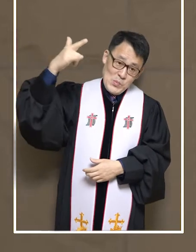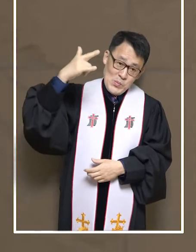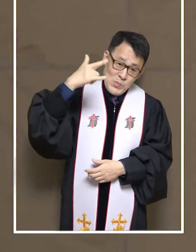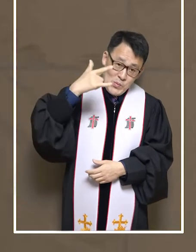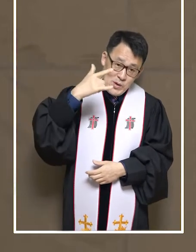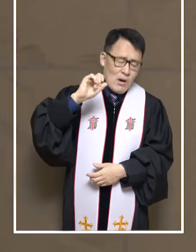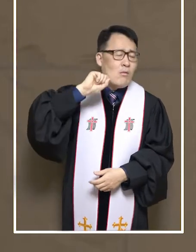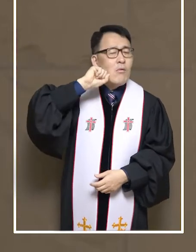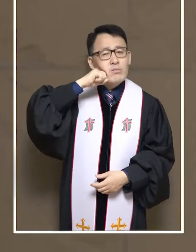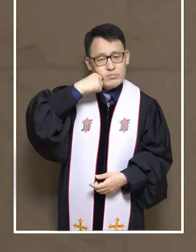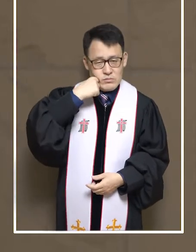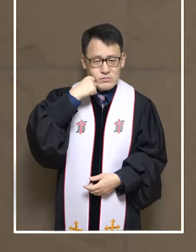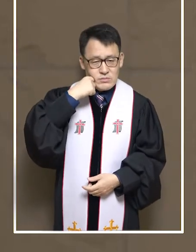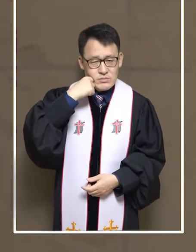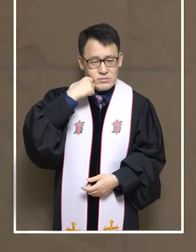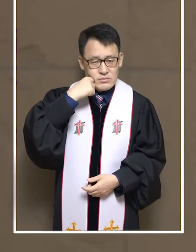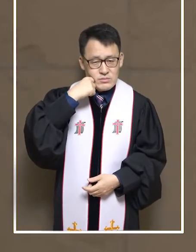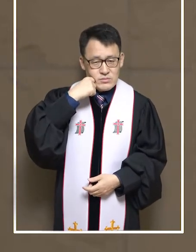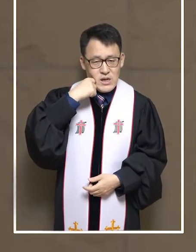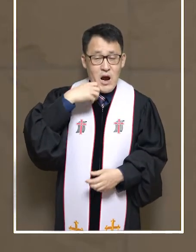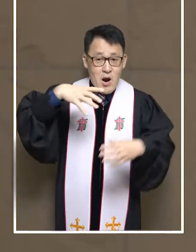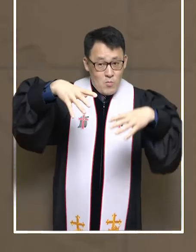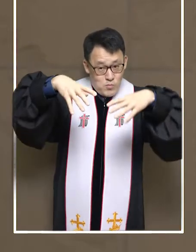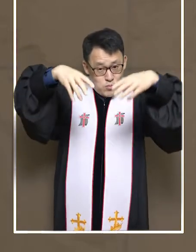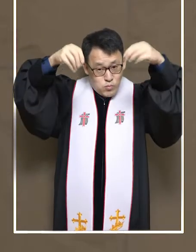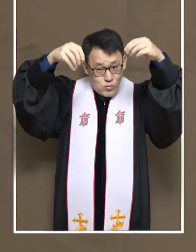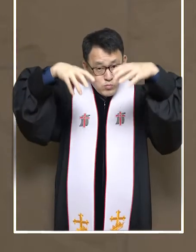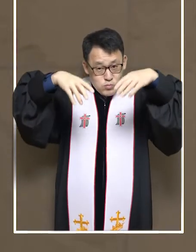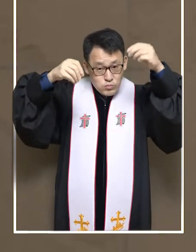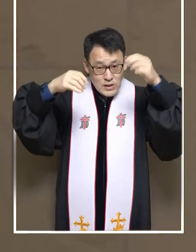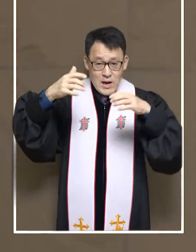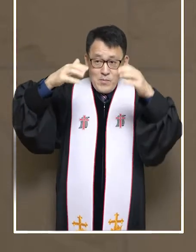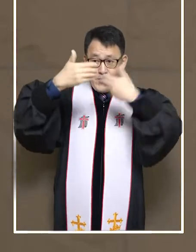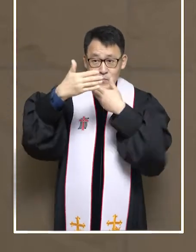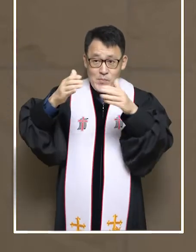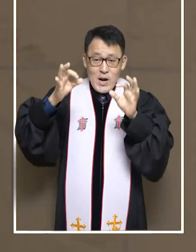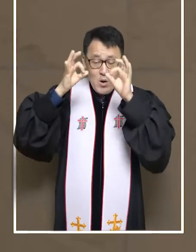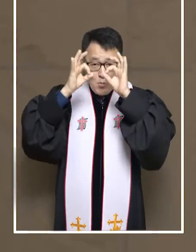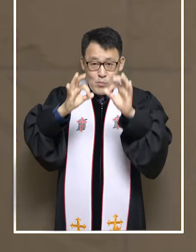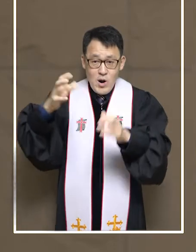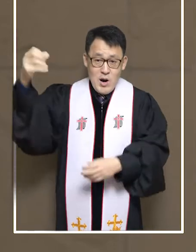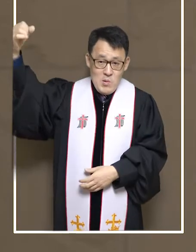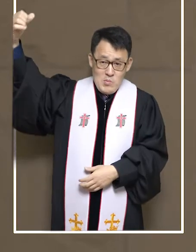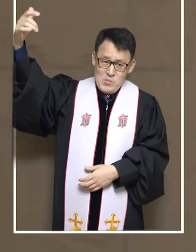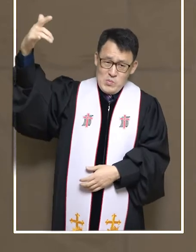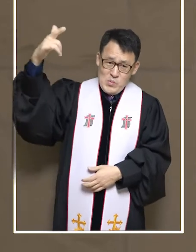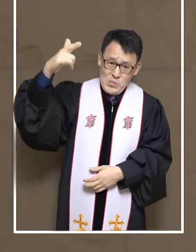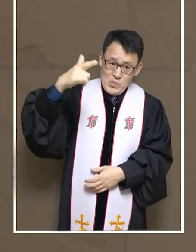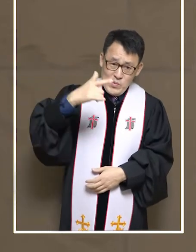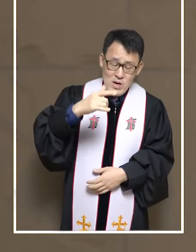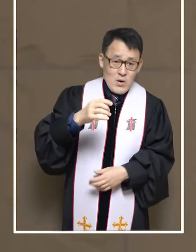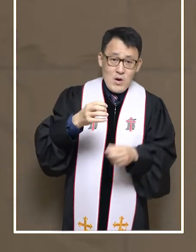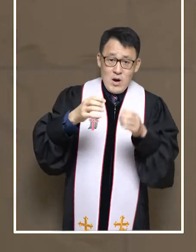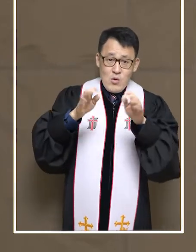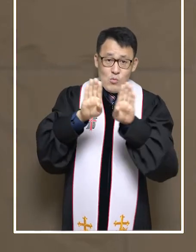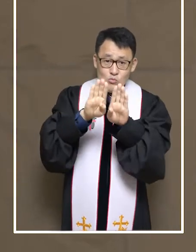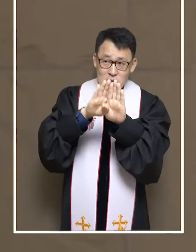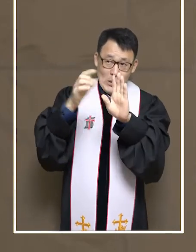방에서는 햇살을 느끼기가 어렵습니다. 그러나 불 꺼진 방, 문 닫힌 방에